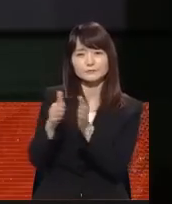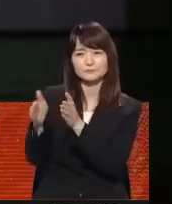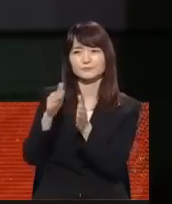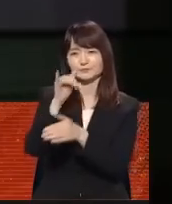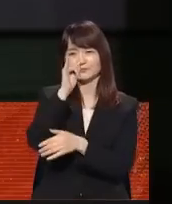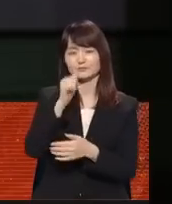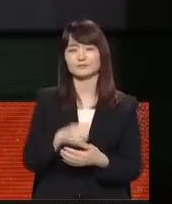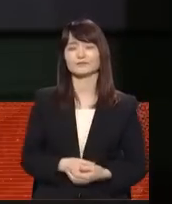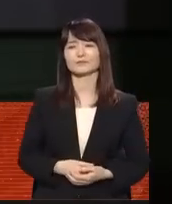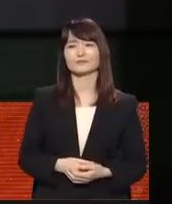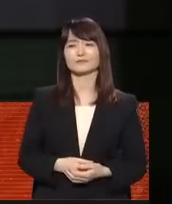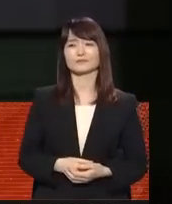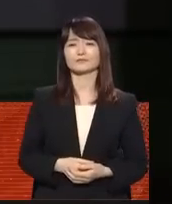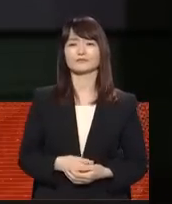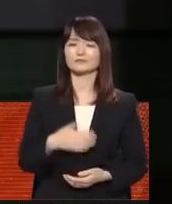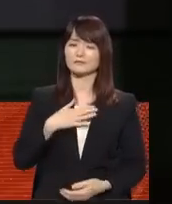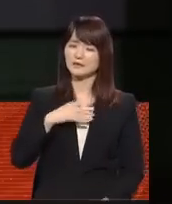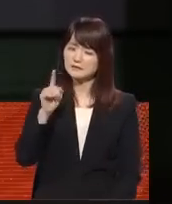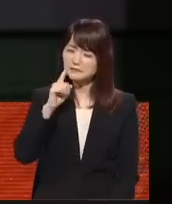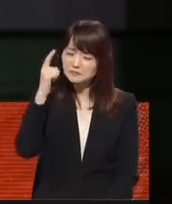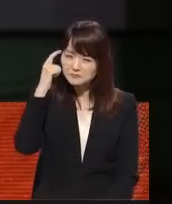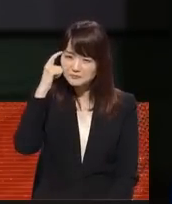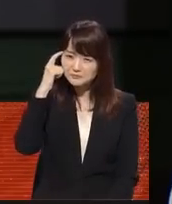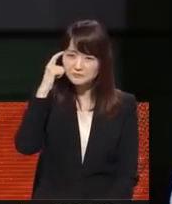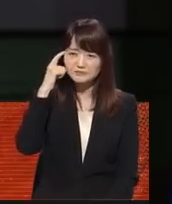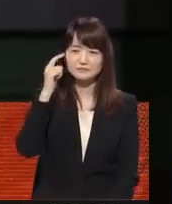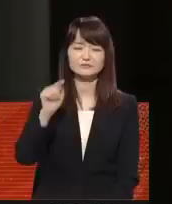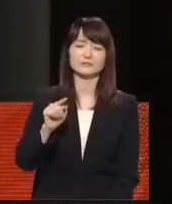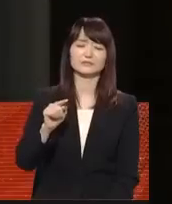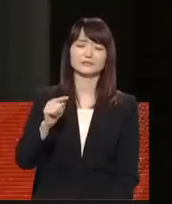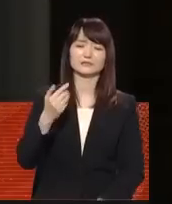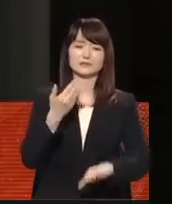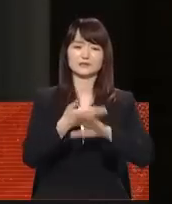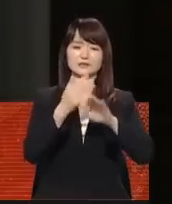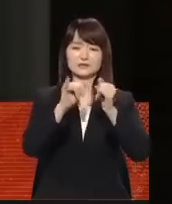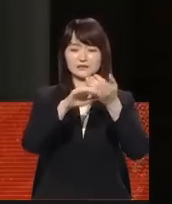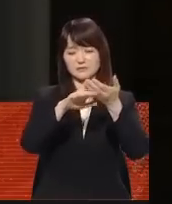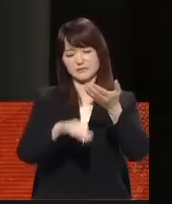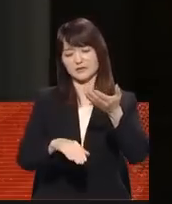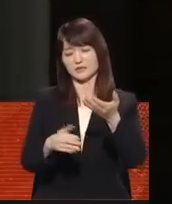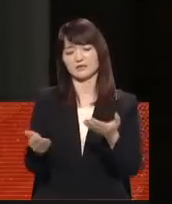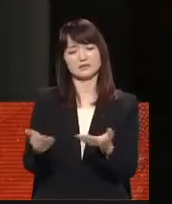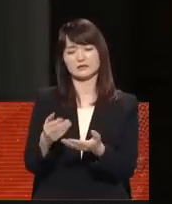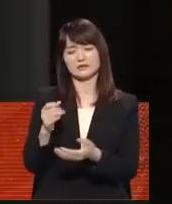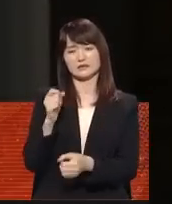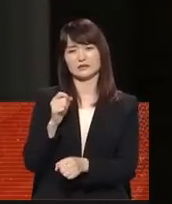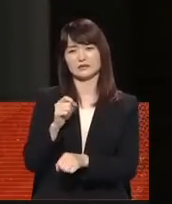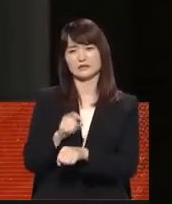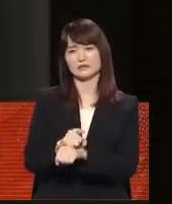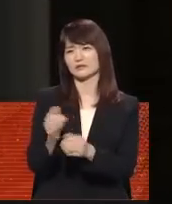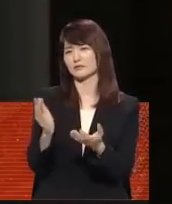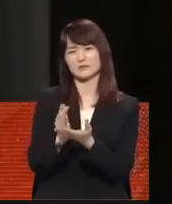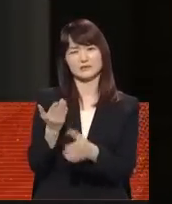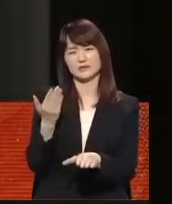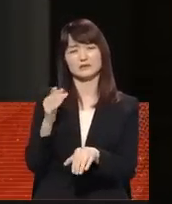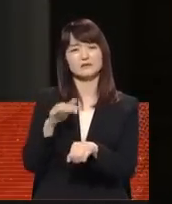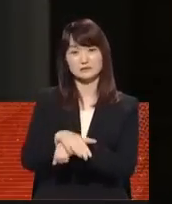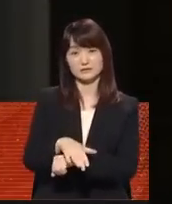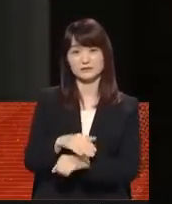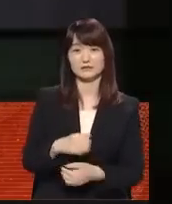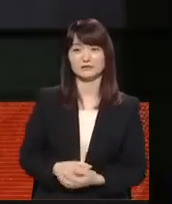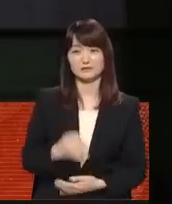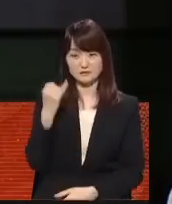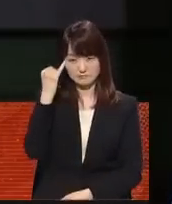보통 이런 사람들이 나는 아무리 생각해도 아 남 밑에서 일하는 건 성격이 안 맞는 거야 약간 이런 스타일 그래서